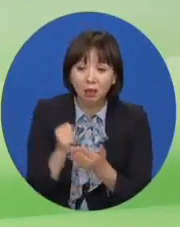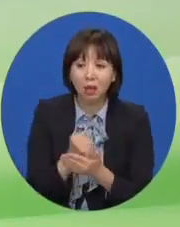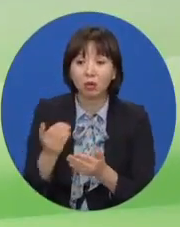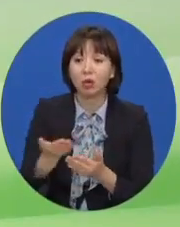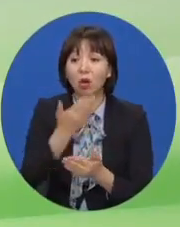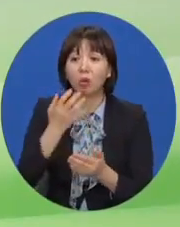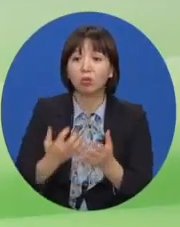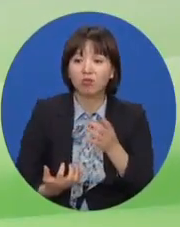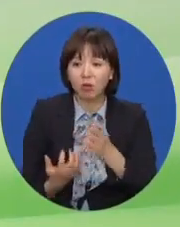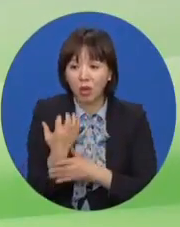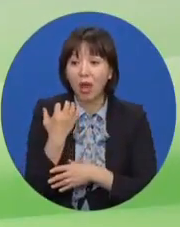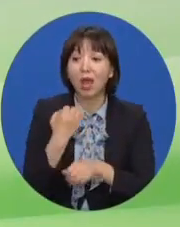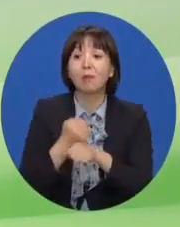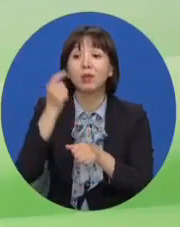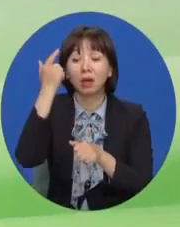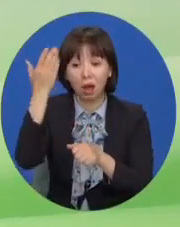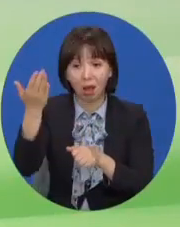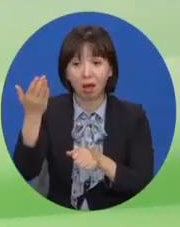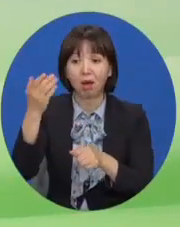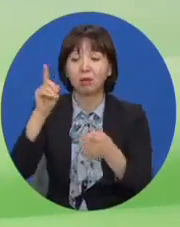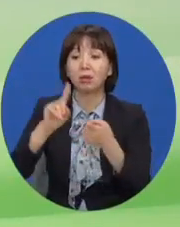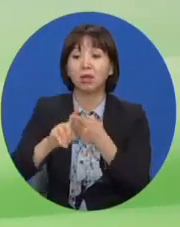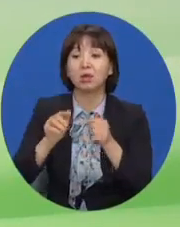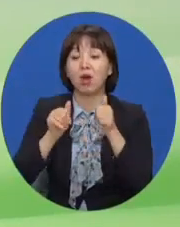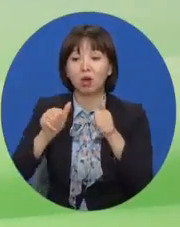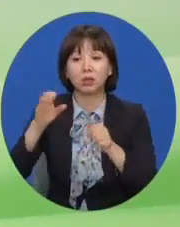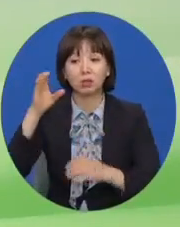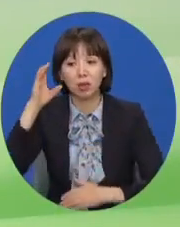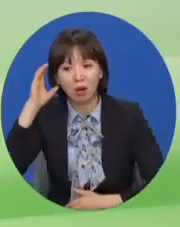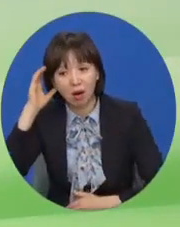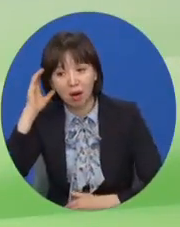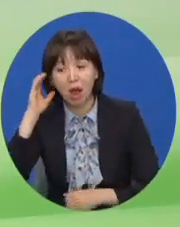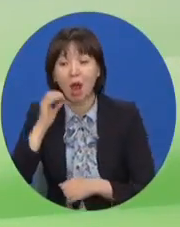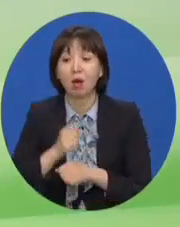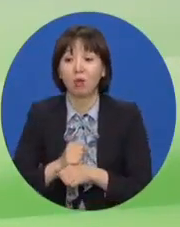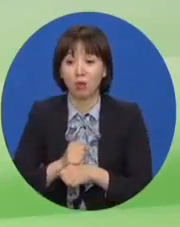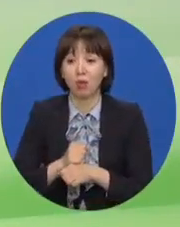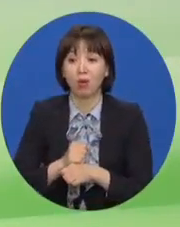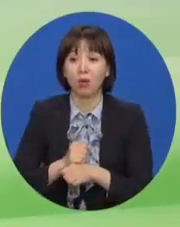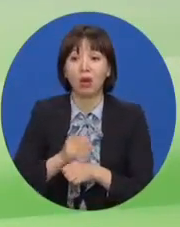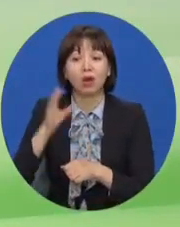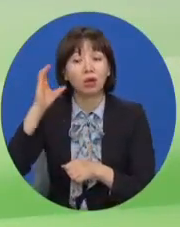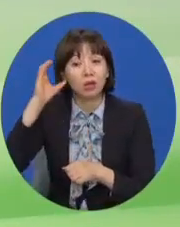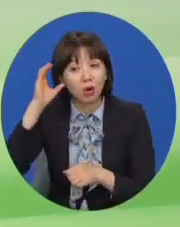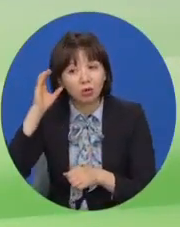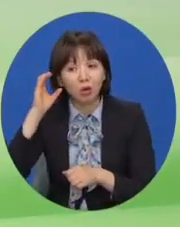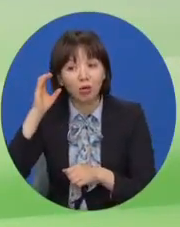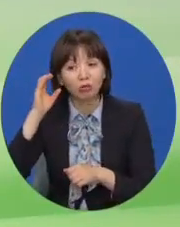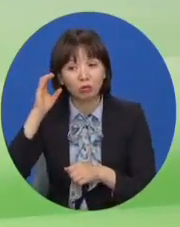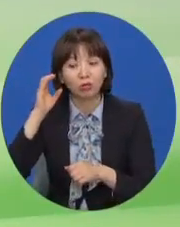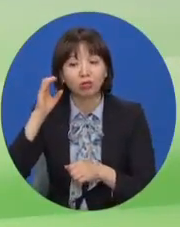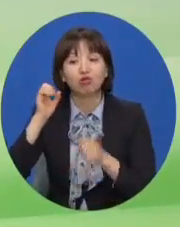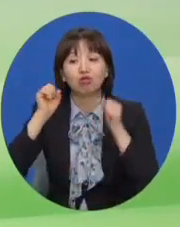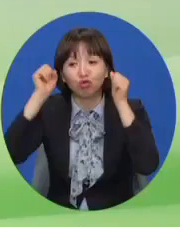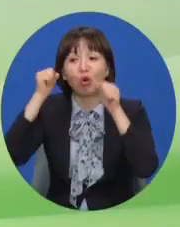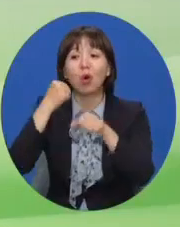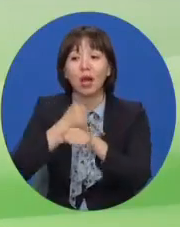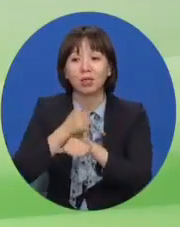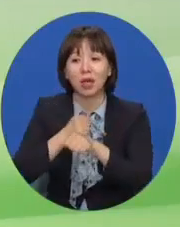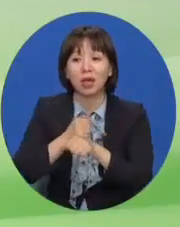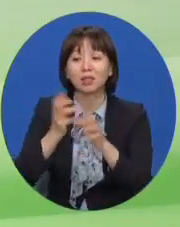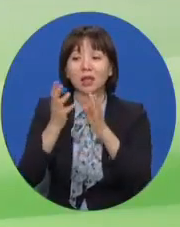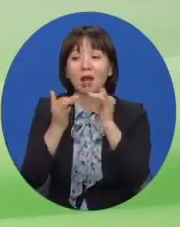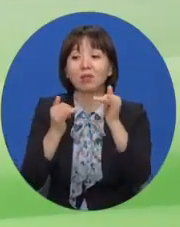여러분들 분노하게 합니까? 이런 것들을 열심히 듣고 열심히 경청하는 경청투어를 하자. 민생 현장 속으로